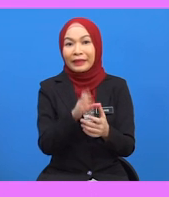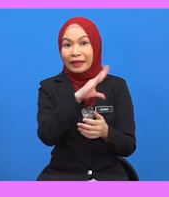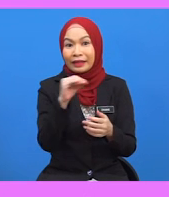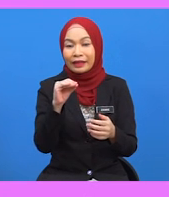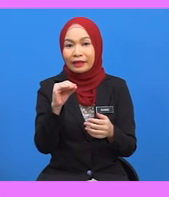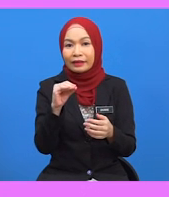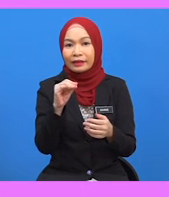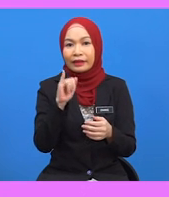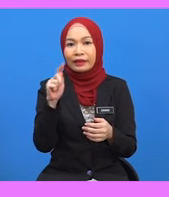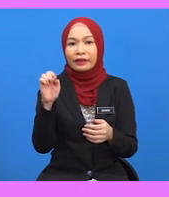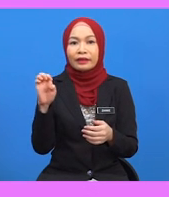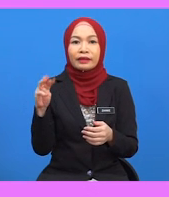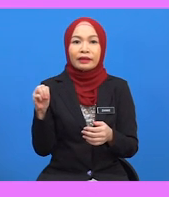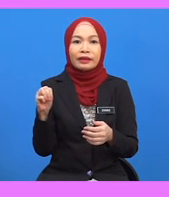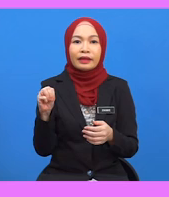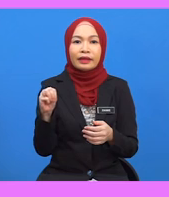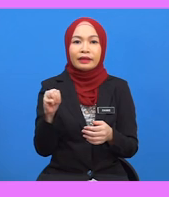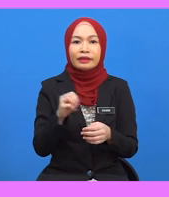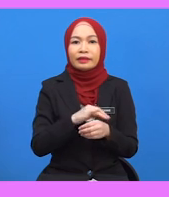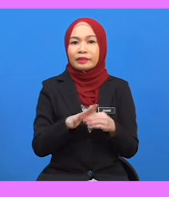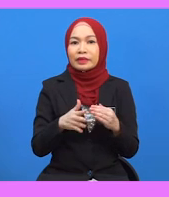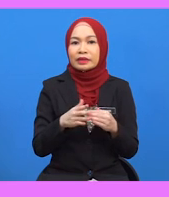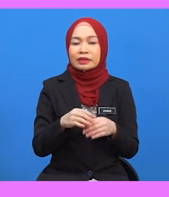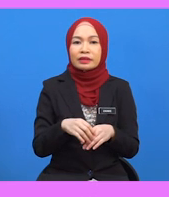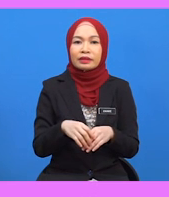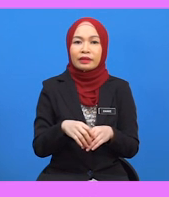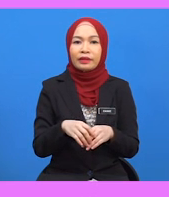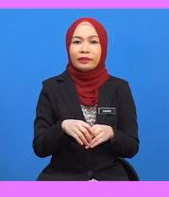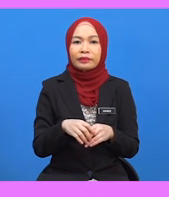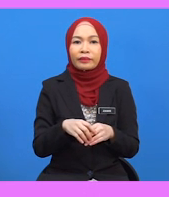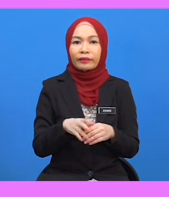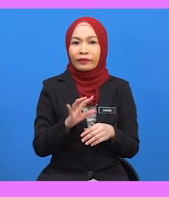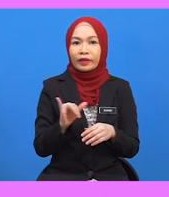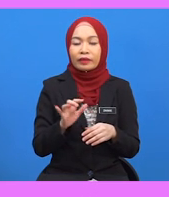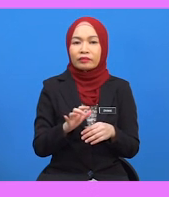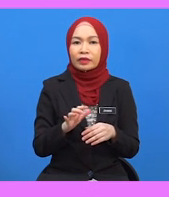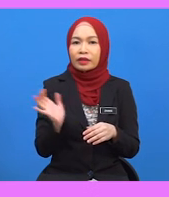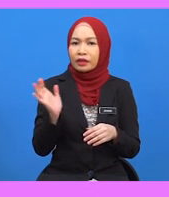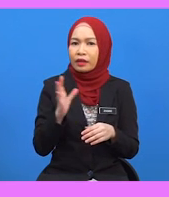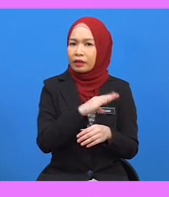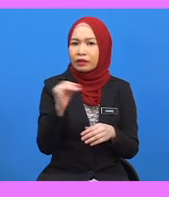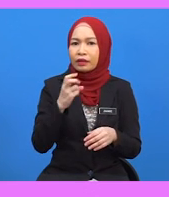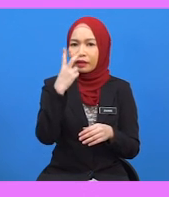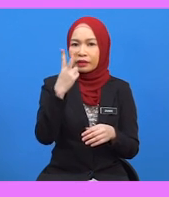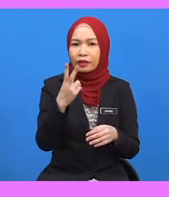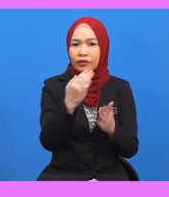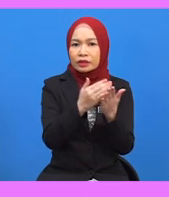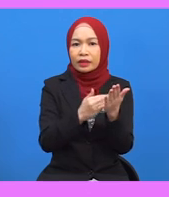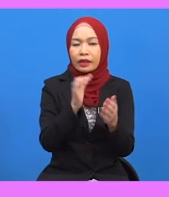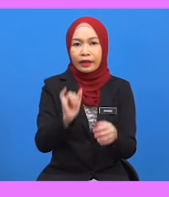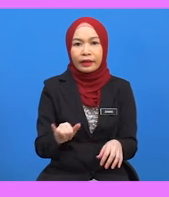item-item selepasnya. Kemudian, lihat pada senarai yang tinggal.